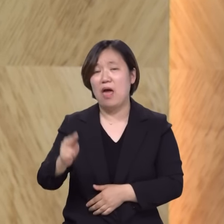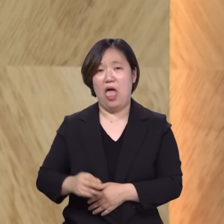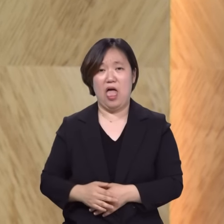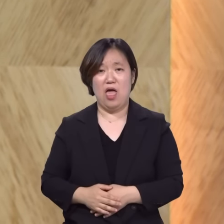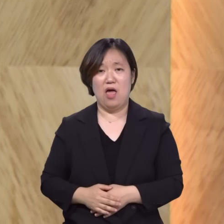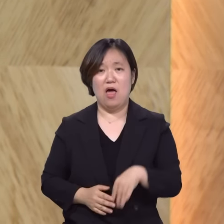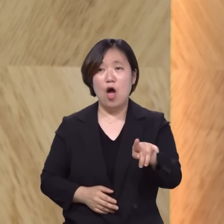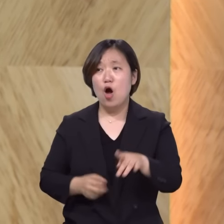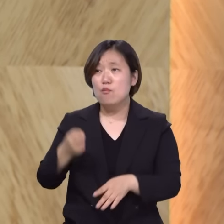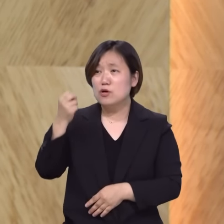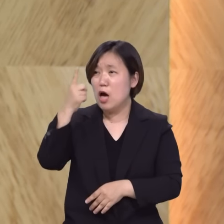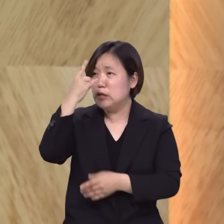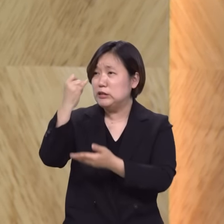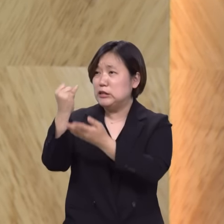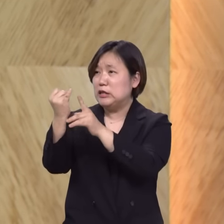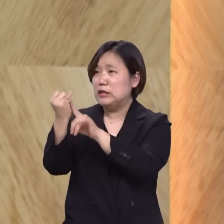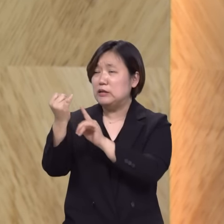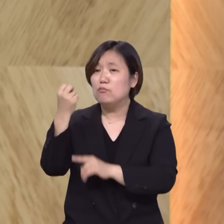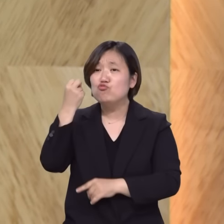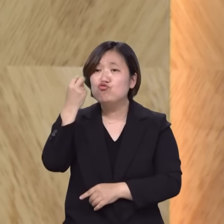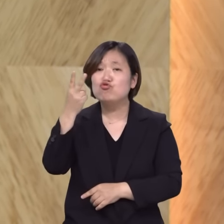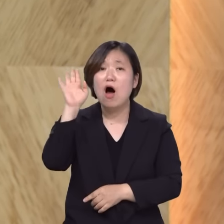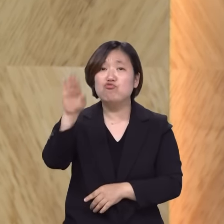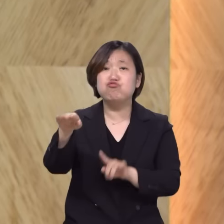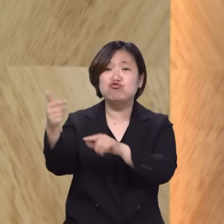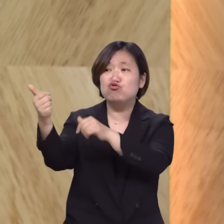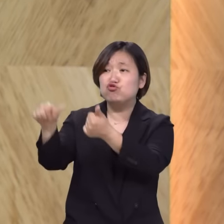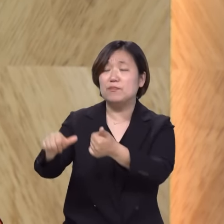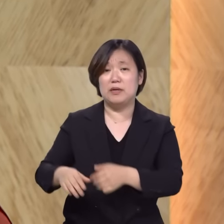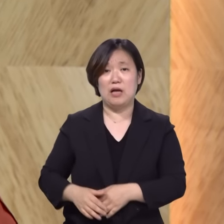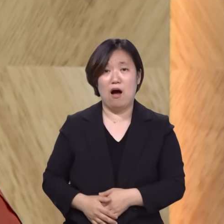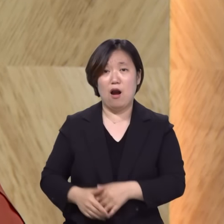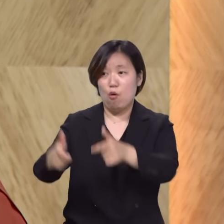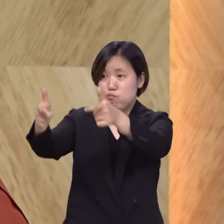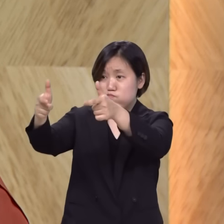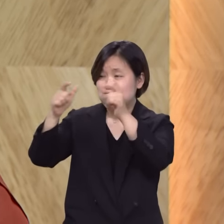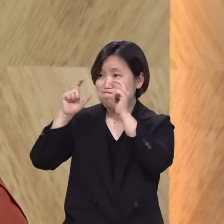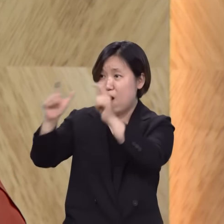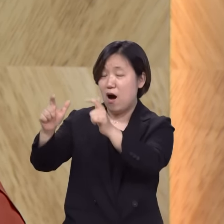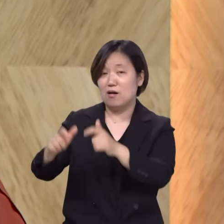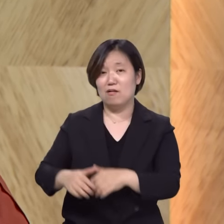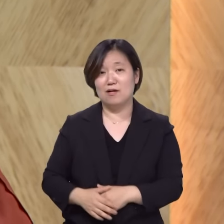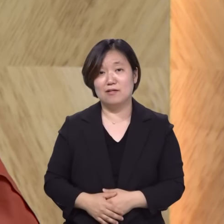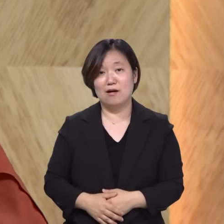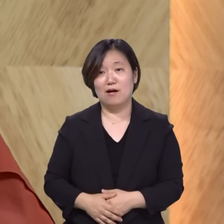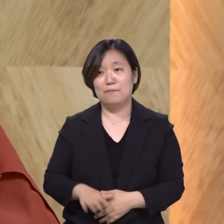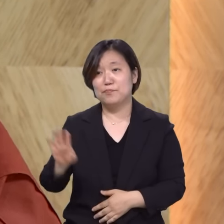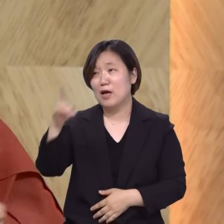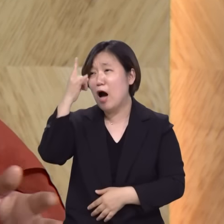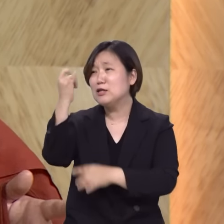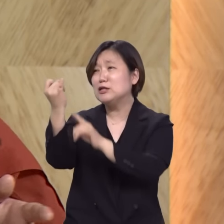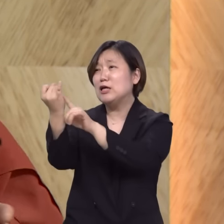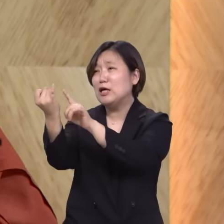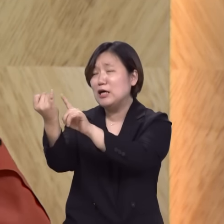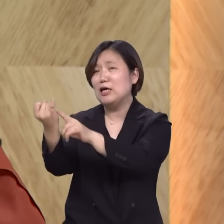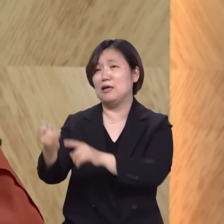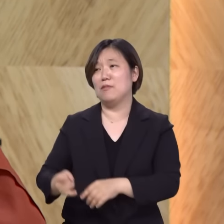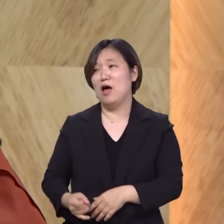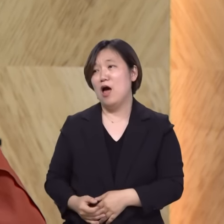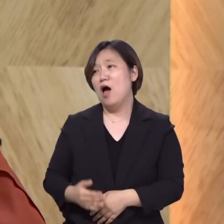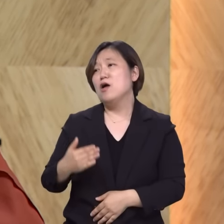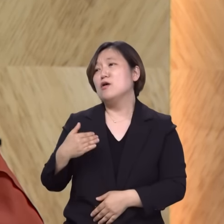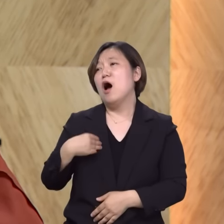남은 기간이 두 달 정도뿐이 안 남았습니다 그 완 시안 부죠 스님 지금 살아봤자